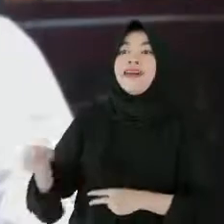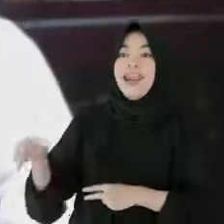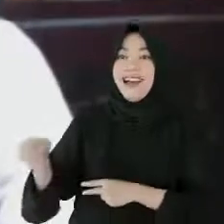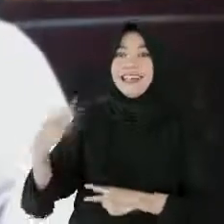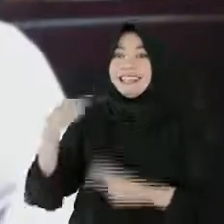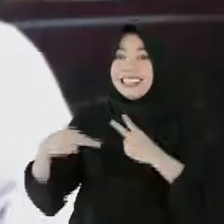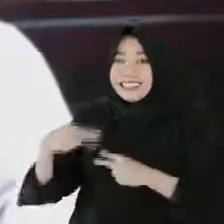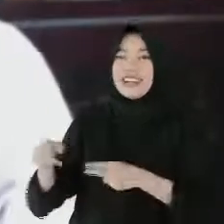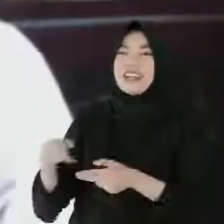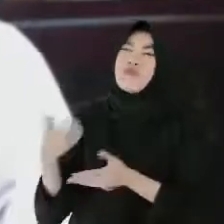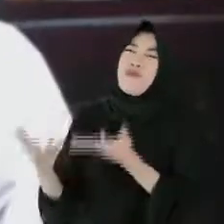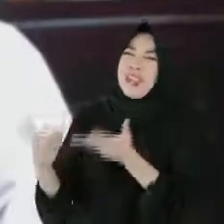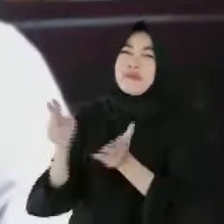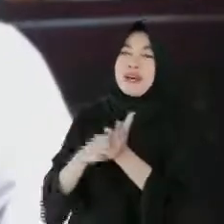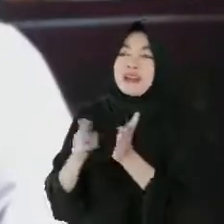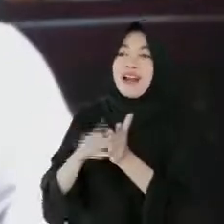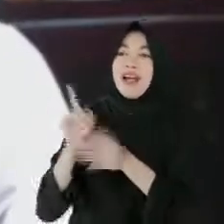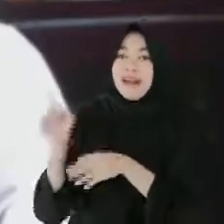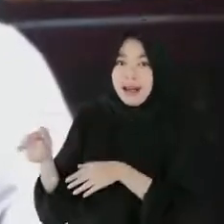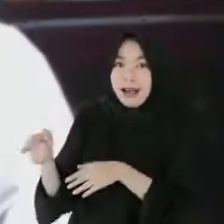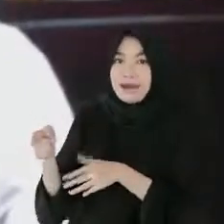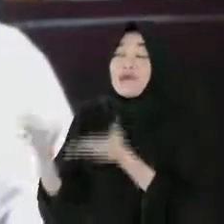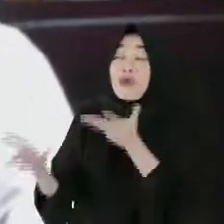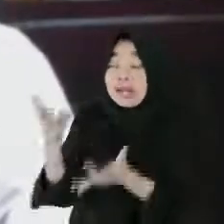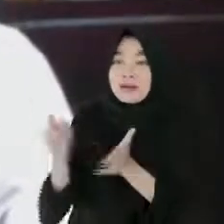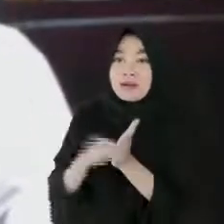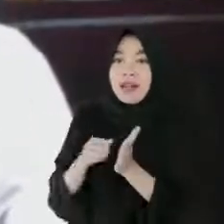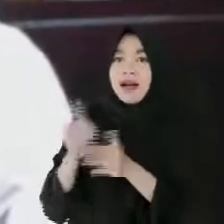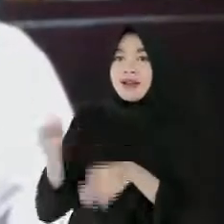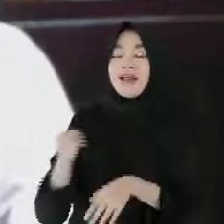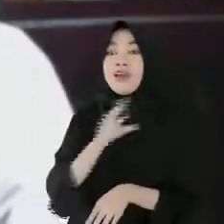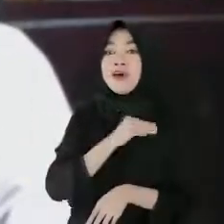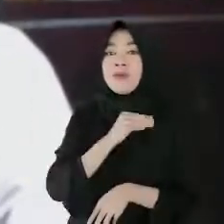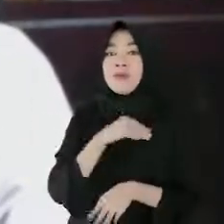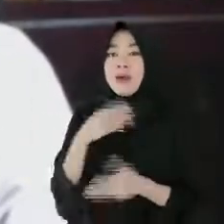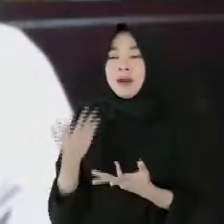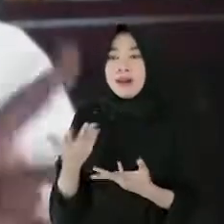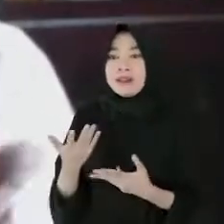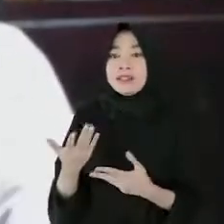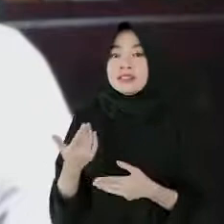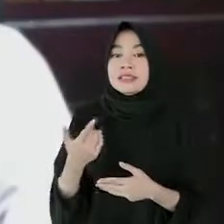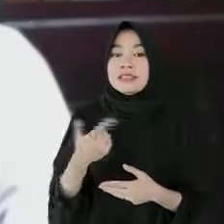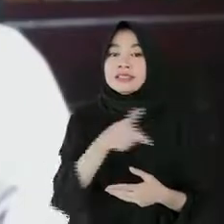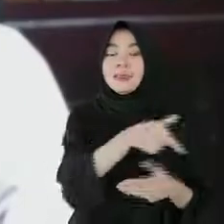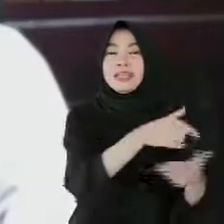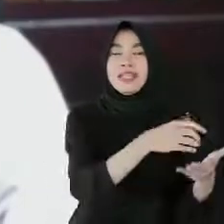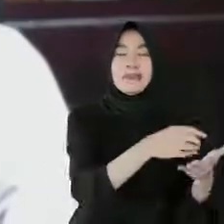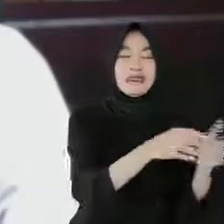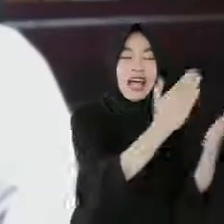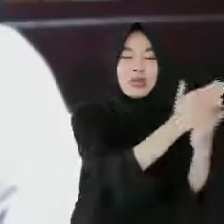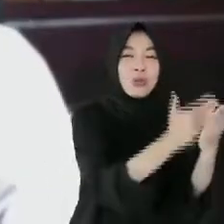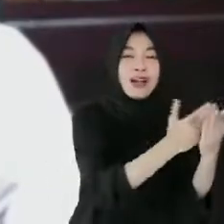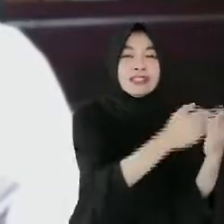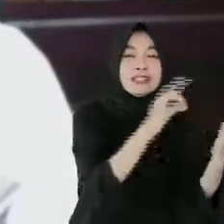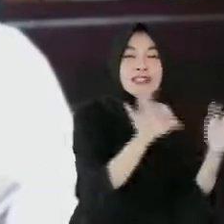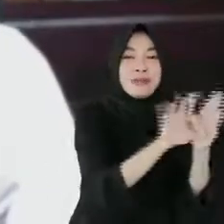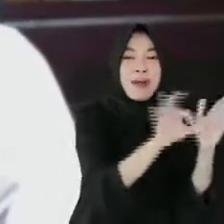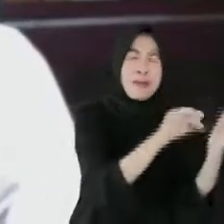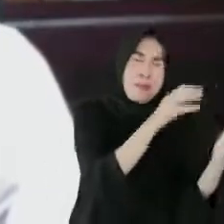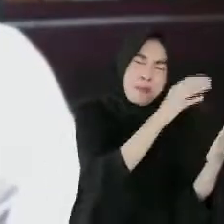di sini gitu Nagita tahu ya bahwa kita tidak bisa mengcopy paste di Tokyo